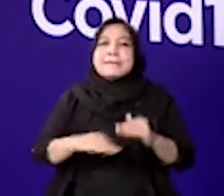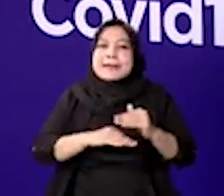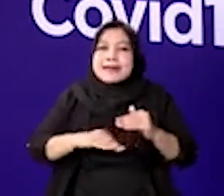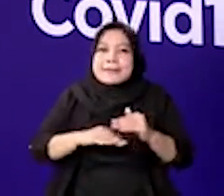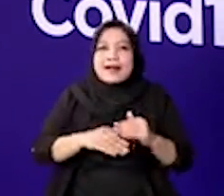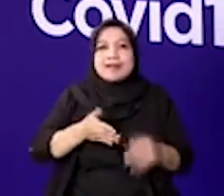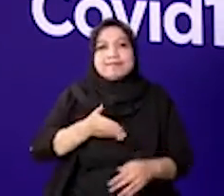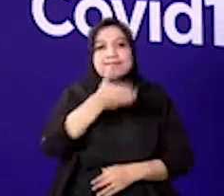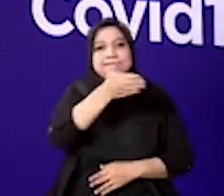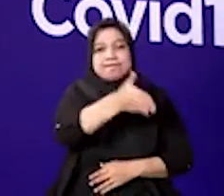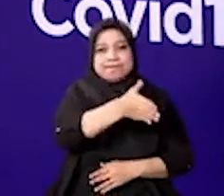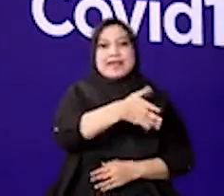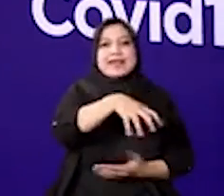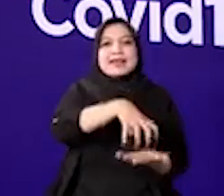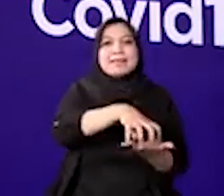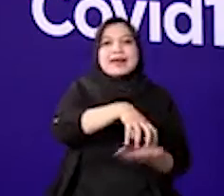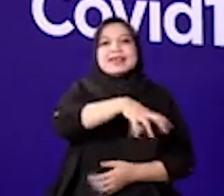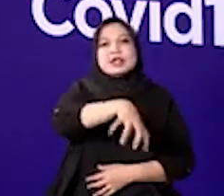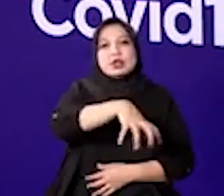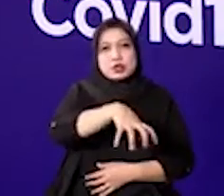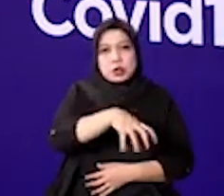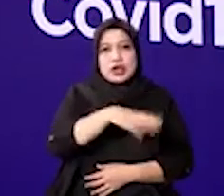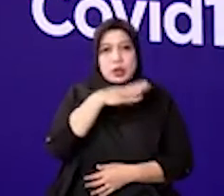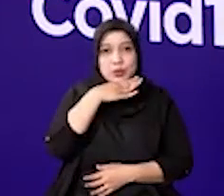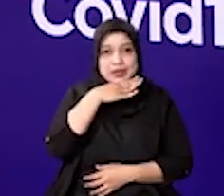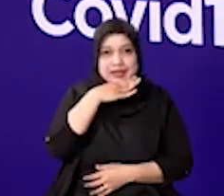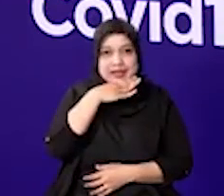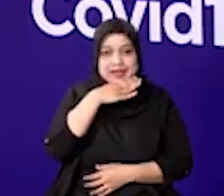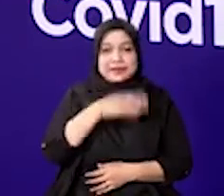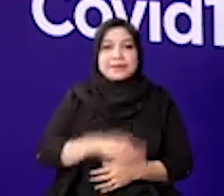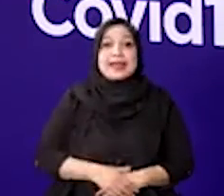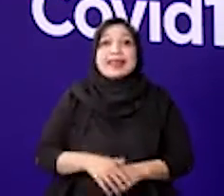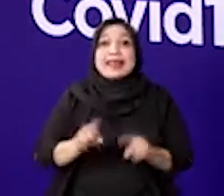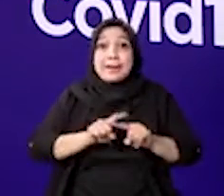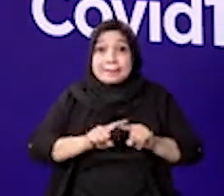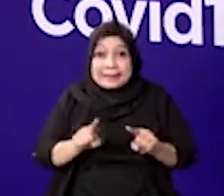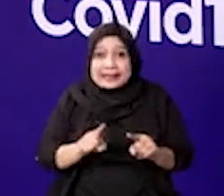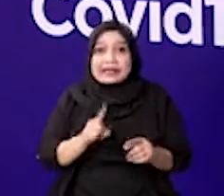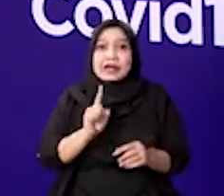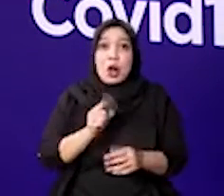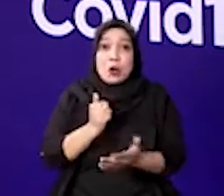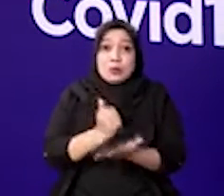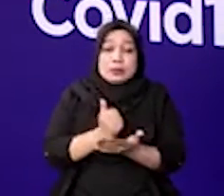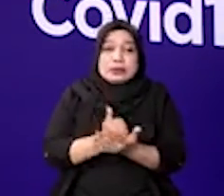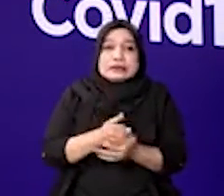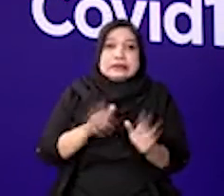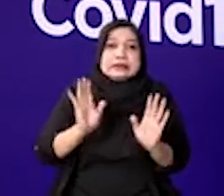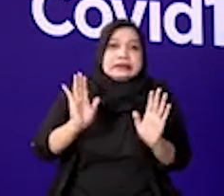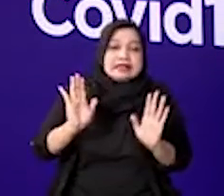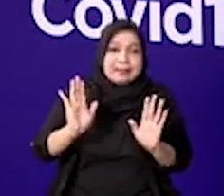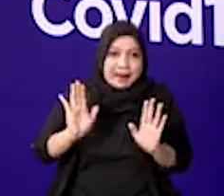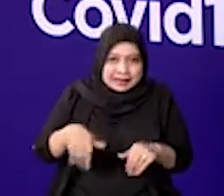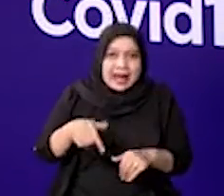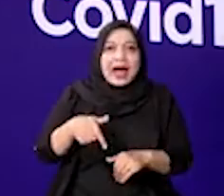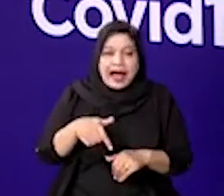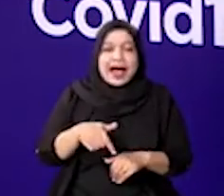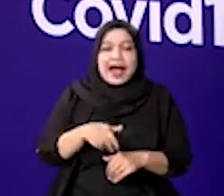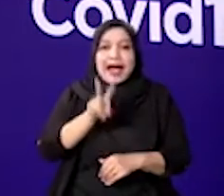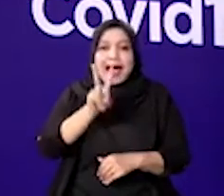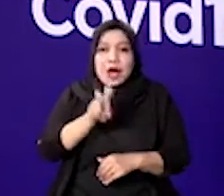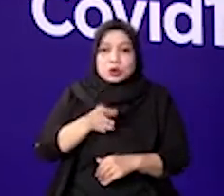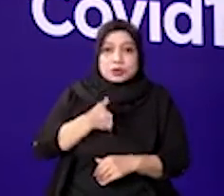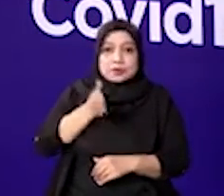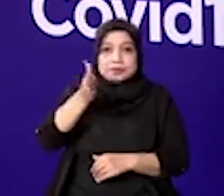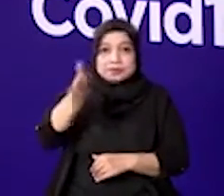terpaksa sekali kita harusnya menggunakan protokol kesehatan yang ketat begitu kalau ke zona orange